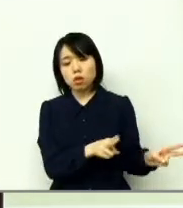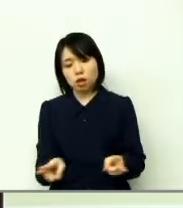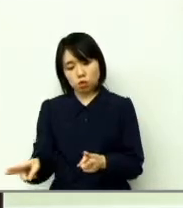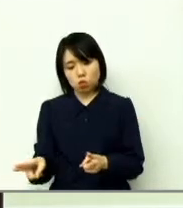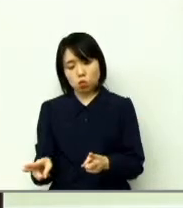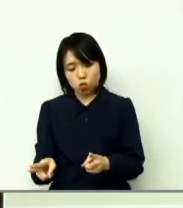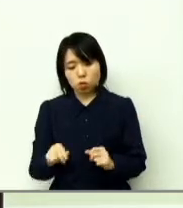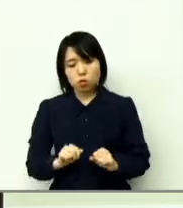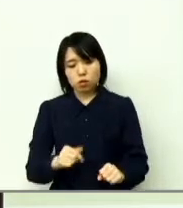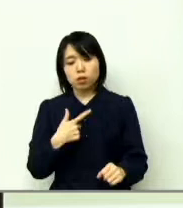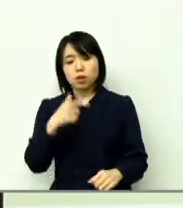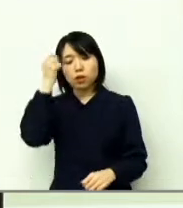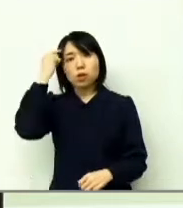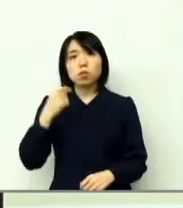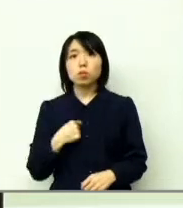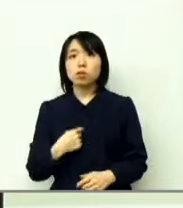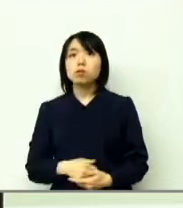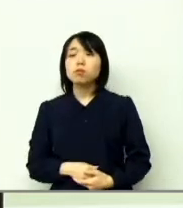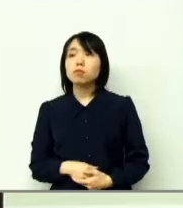とうございます。